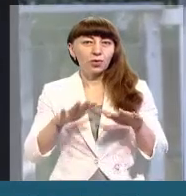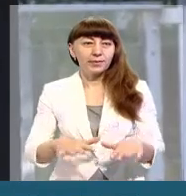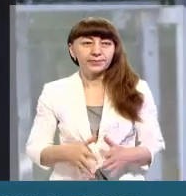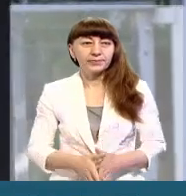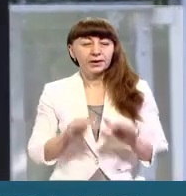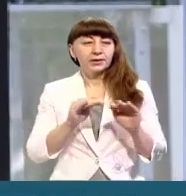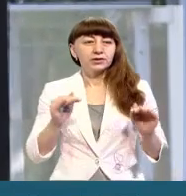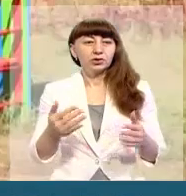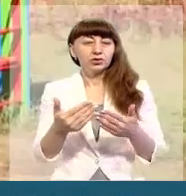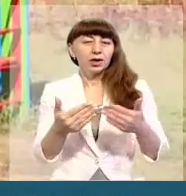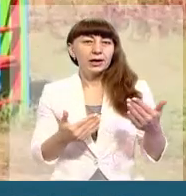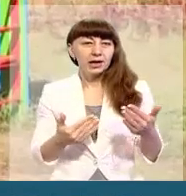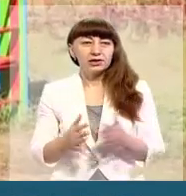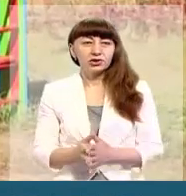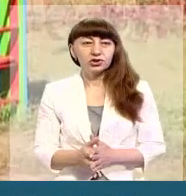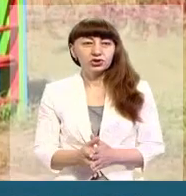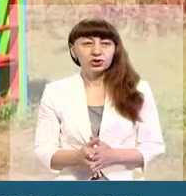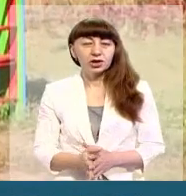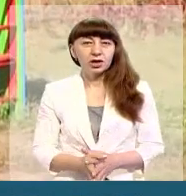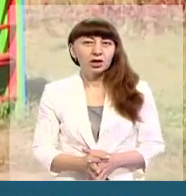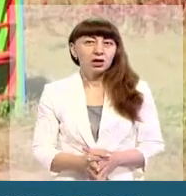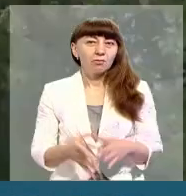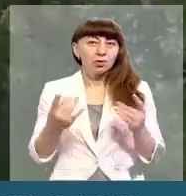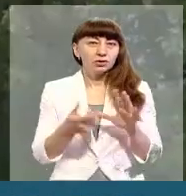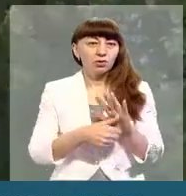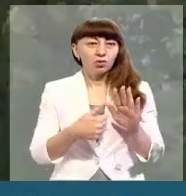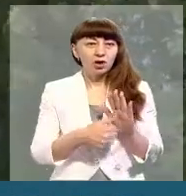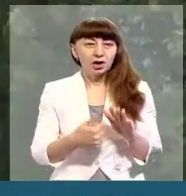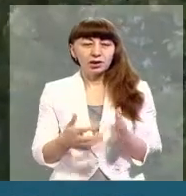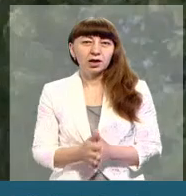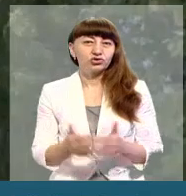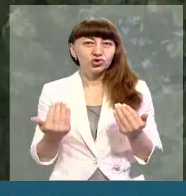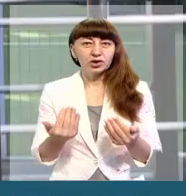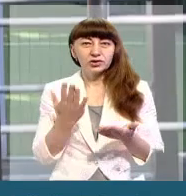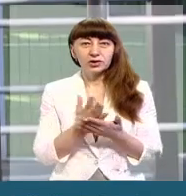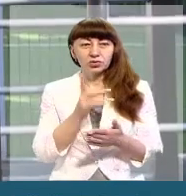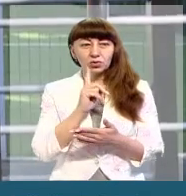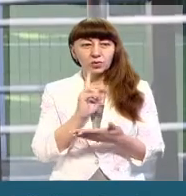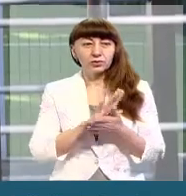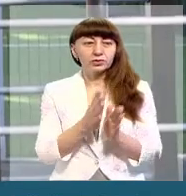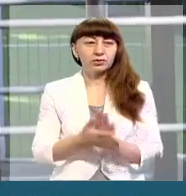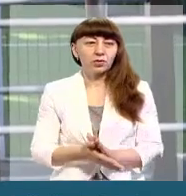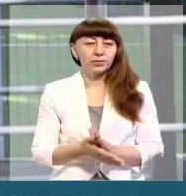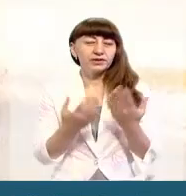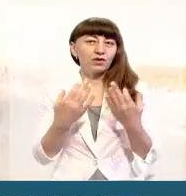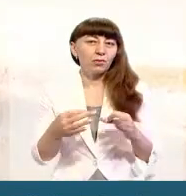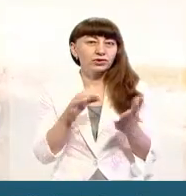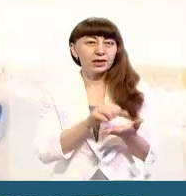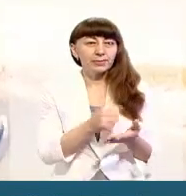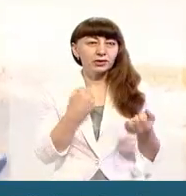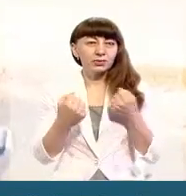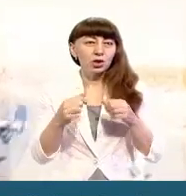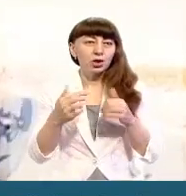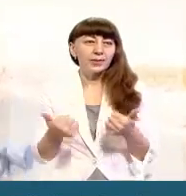ересектерден қайта-қайта ескерту ала беретін балалар енді арнайы алаңда алаңсыз спортпен шұғылданады. Нысан халық